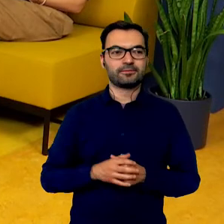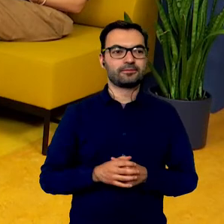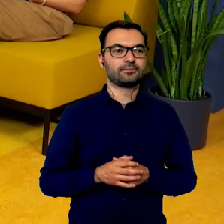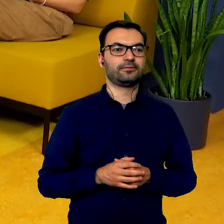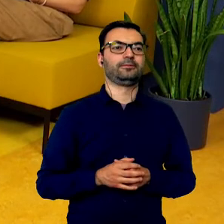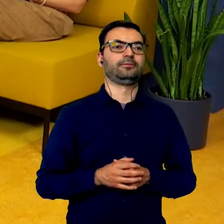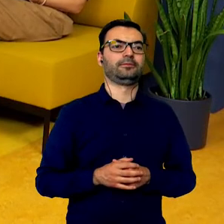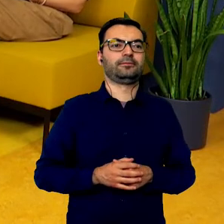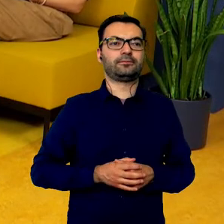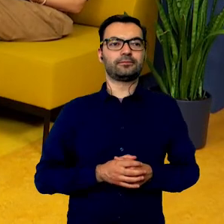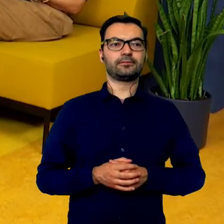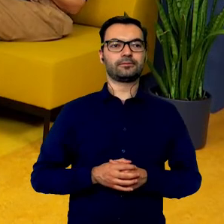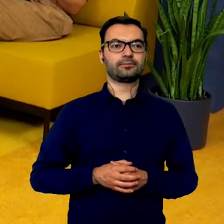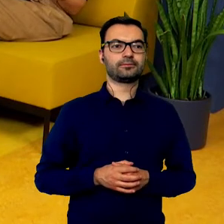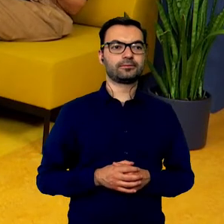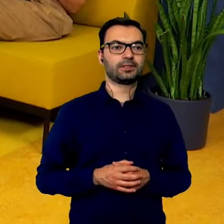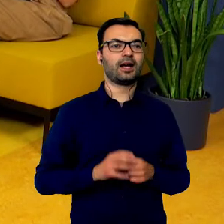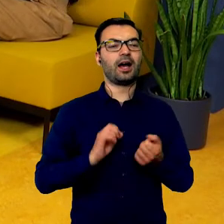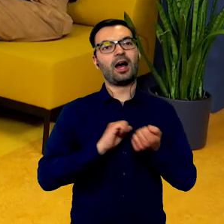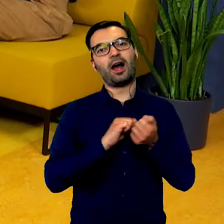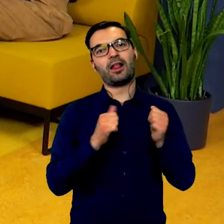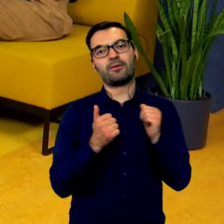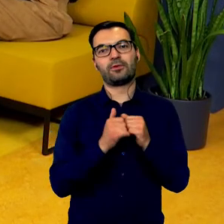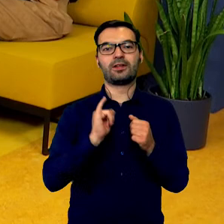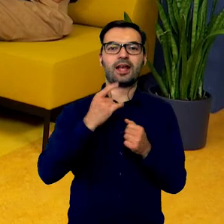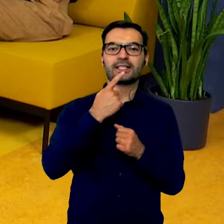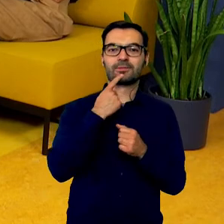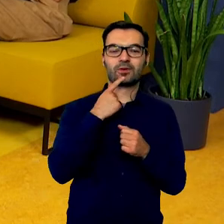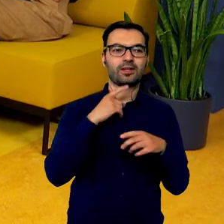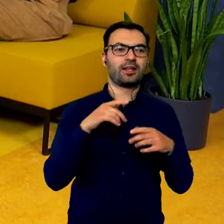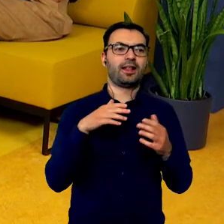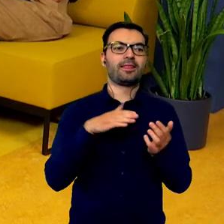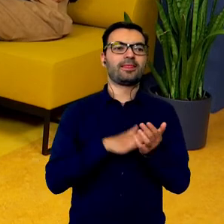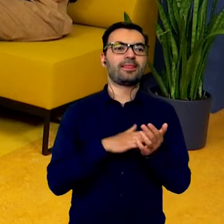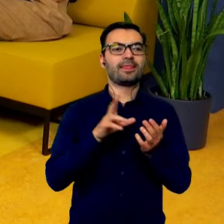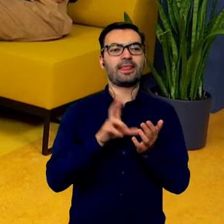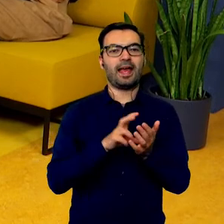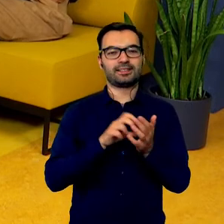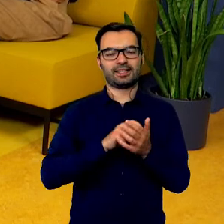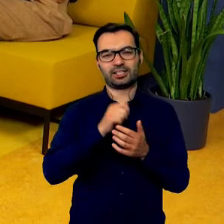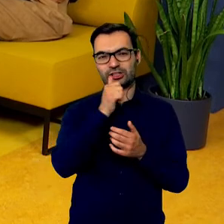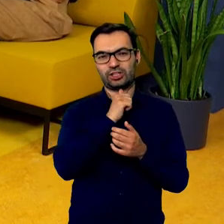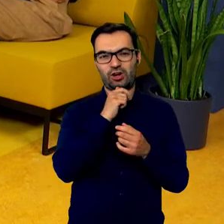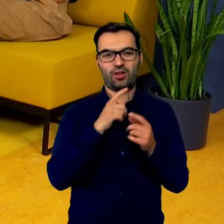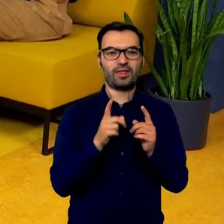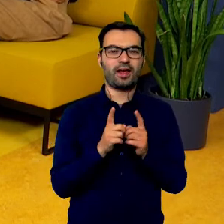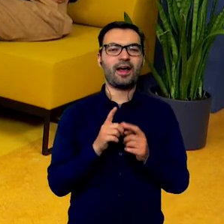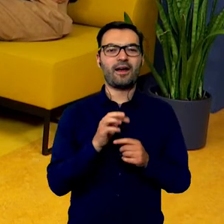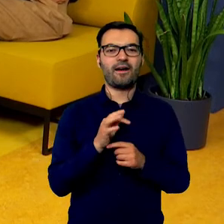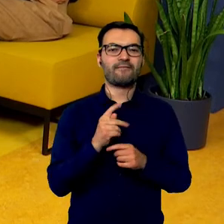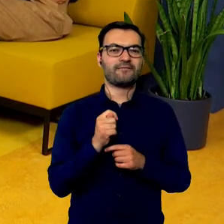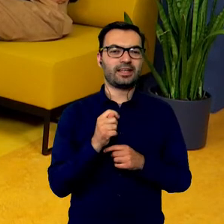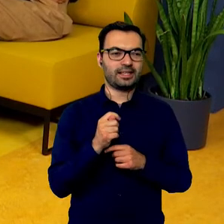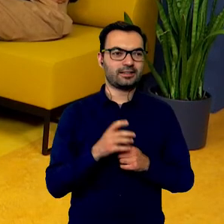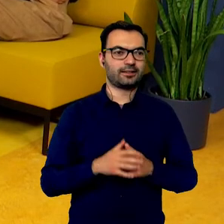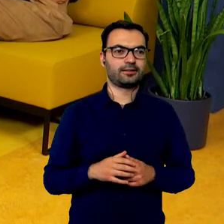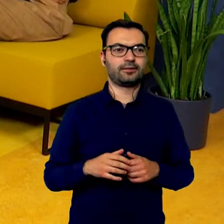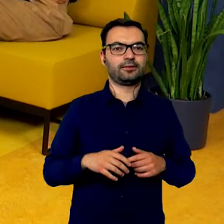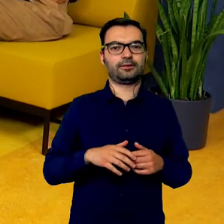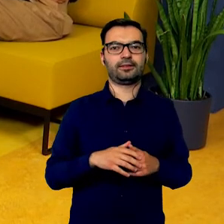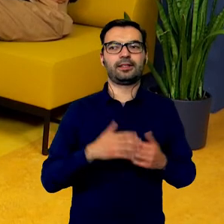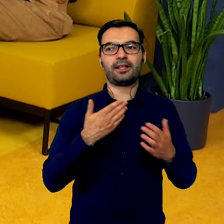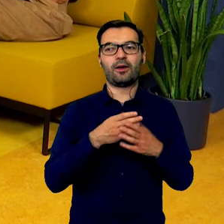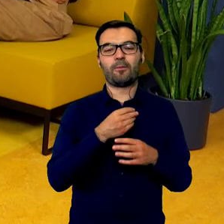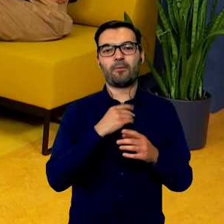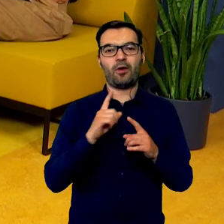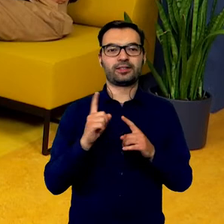czy też myślałam o tym, jak rzeczywiście mogą smakować desery z zielonych fig i tak dalej, bo no, daleko od Polski ta